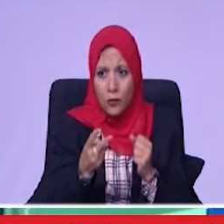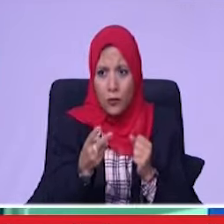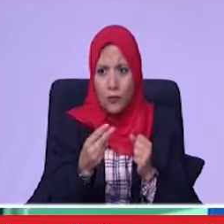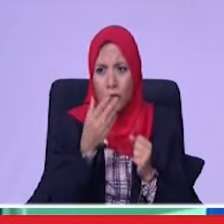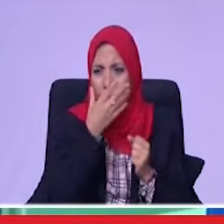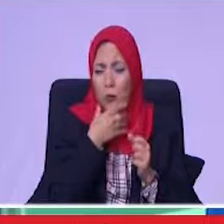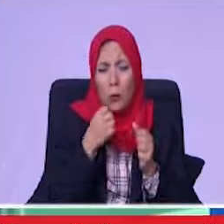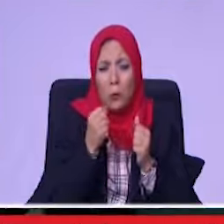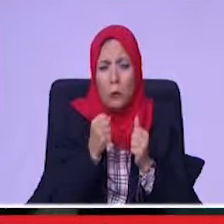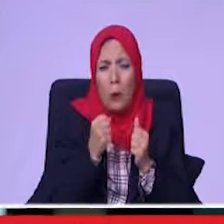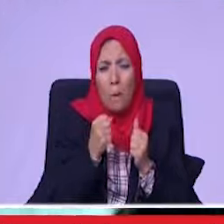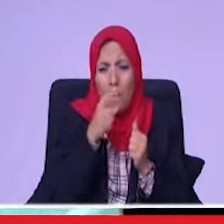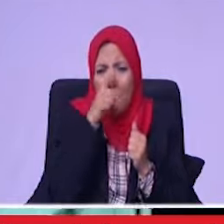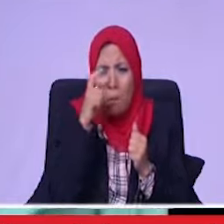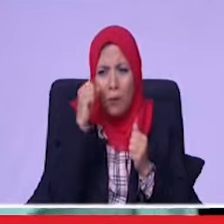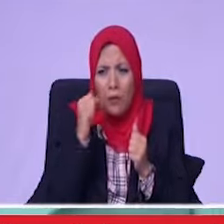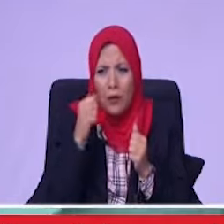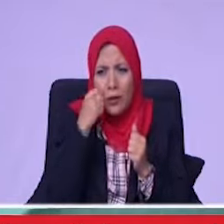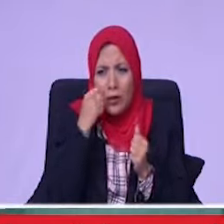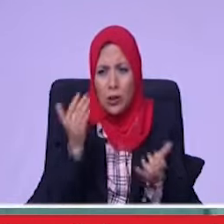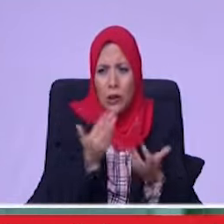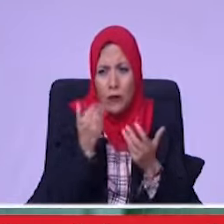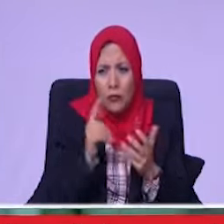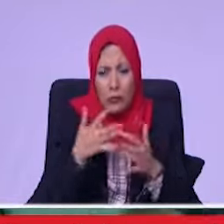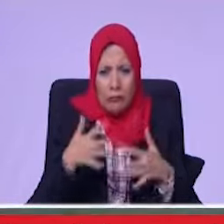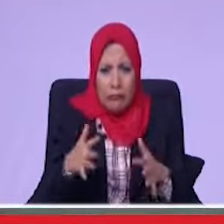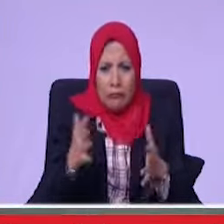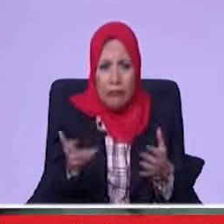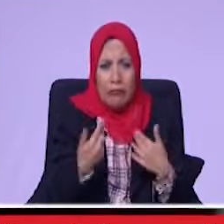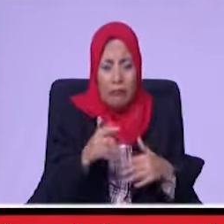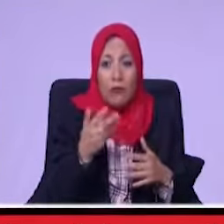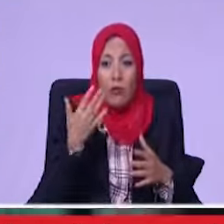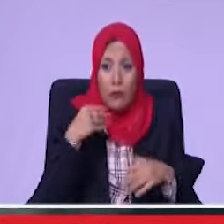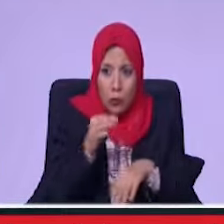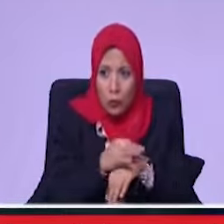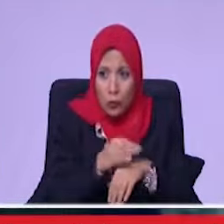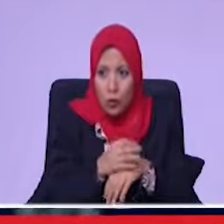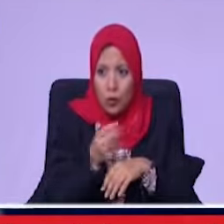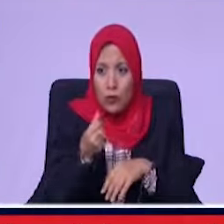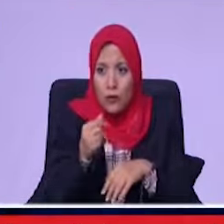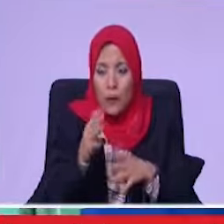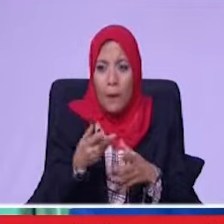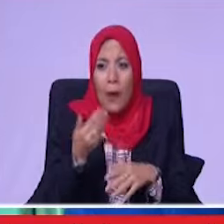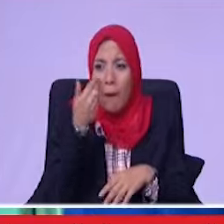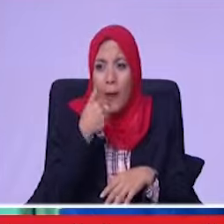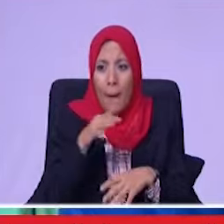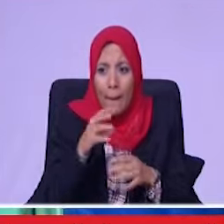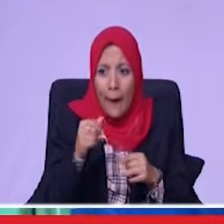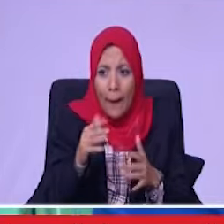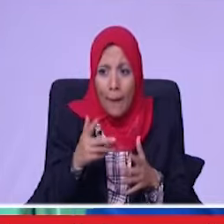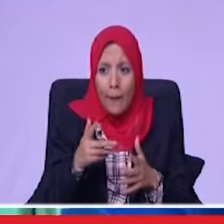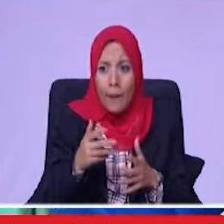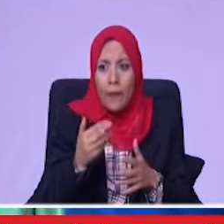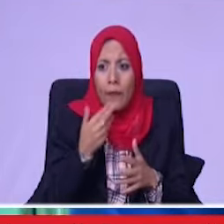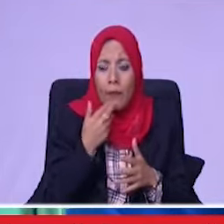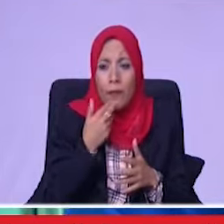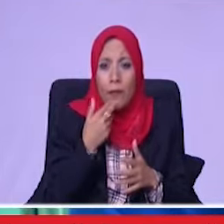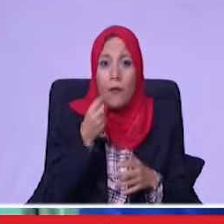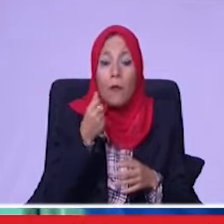فظيع وكانت الناس تخاف تشيله. رحت للدكتور عشان اعمل له العمليه، عايز اشوف العمليه تكلف قد ايه، قال لي